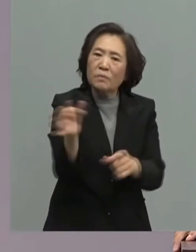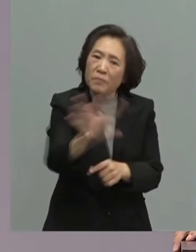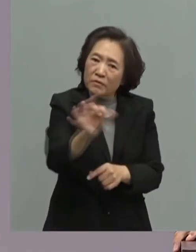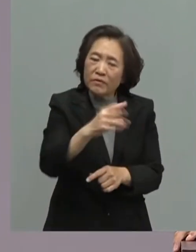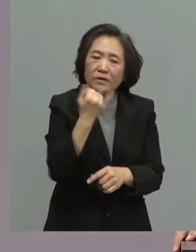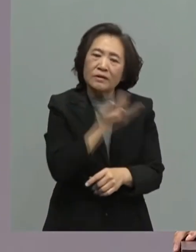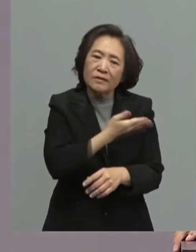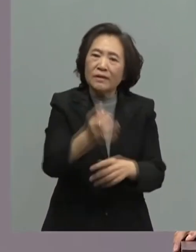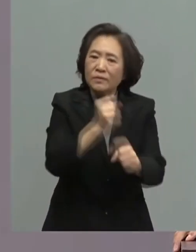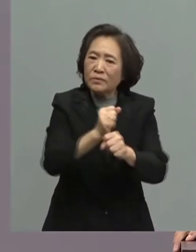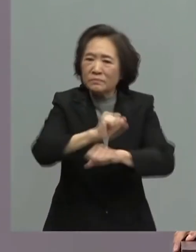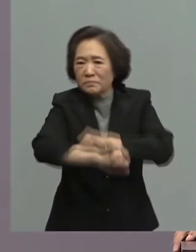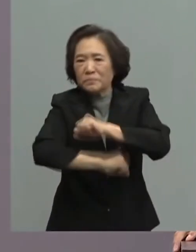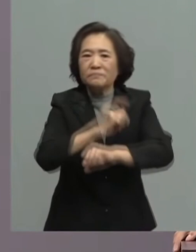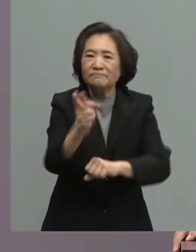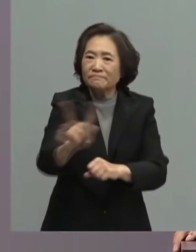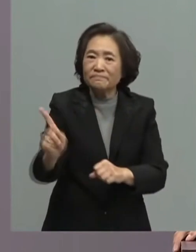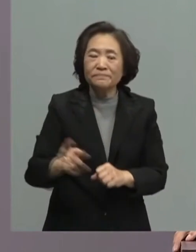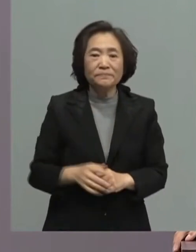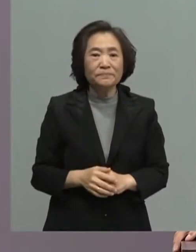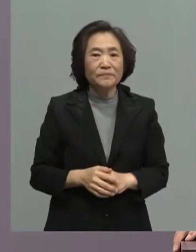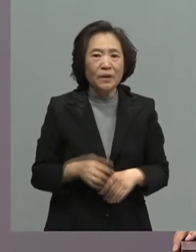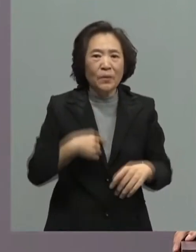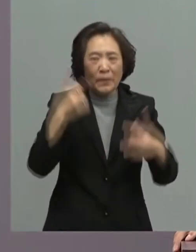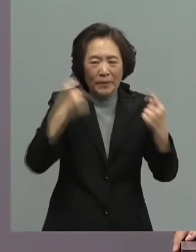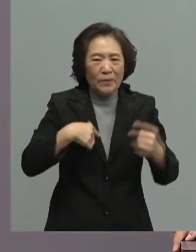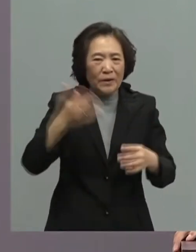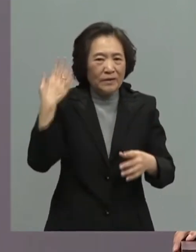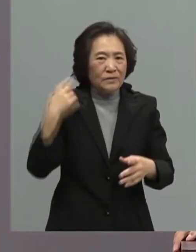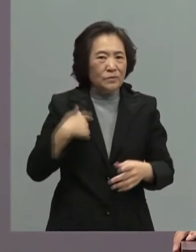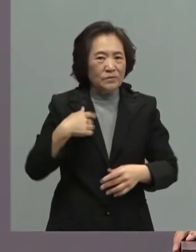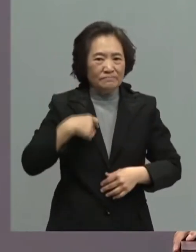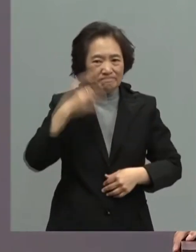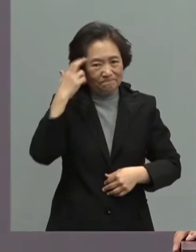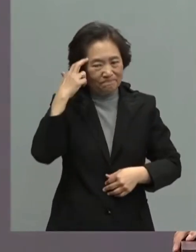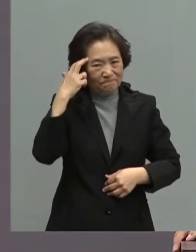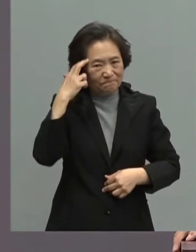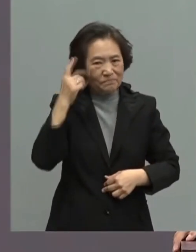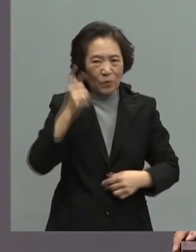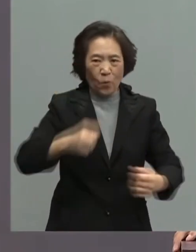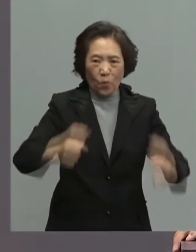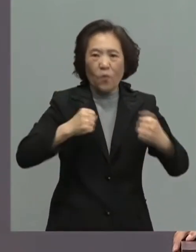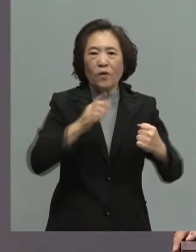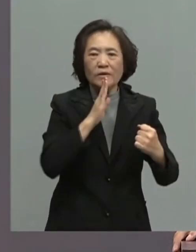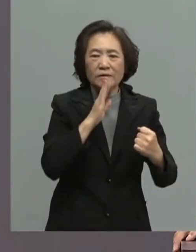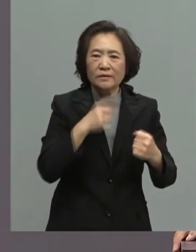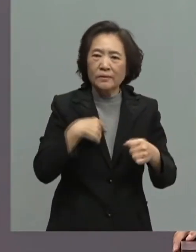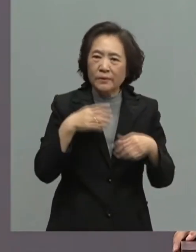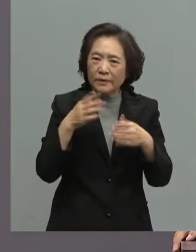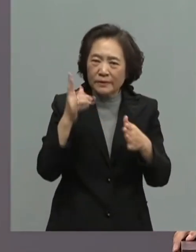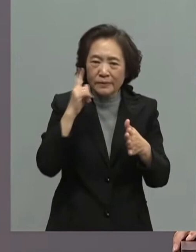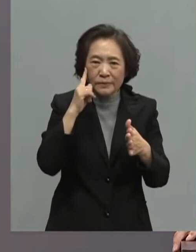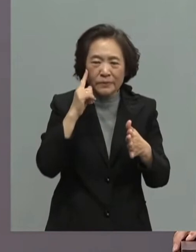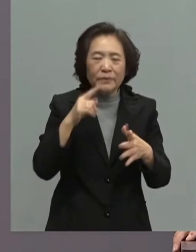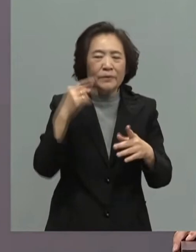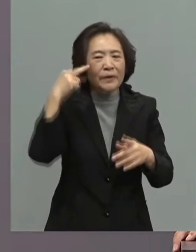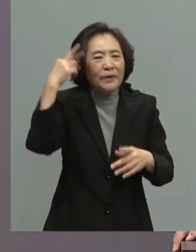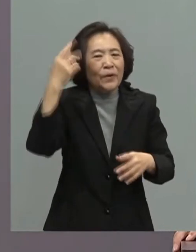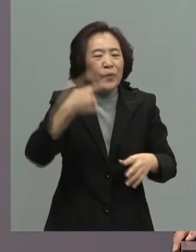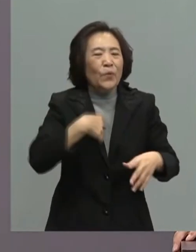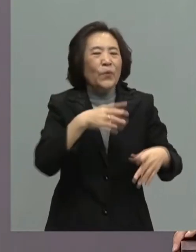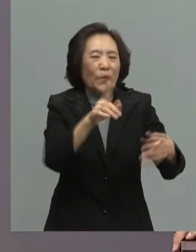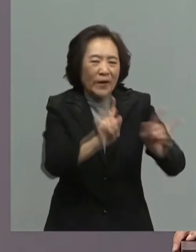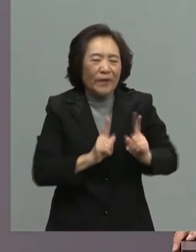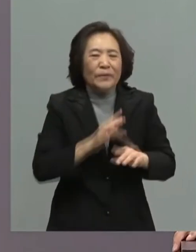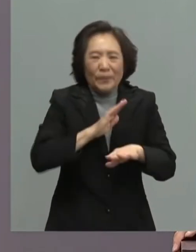为公益使用？我向来坚强，不畏艰难，我也是一个感性的人，